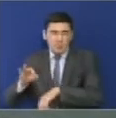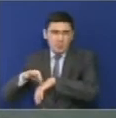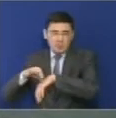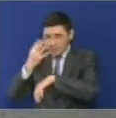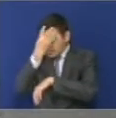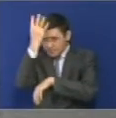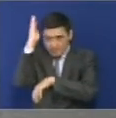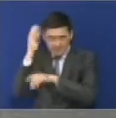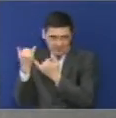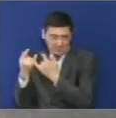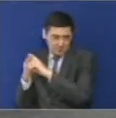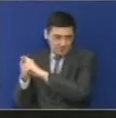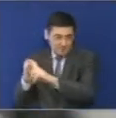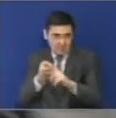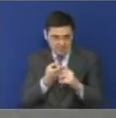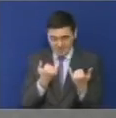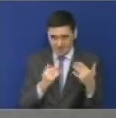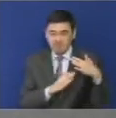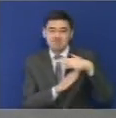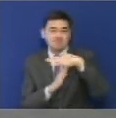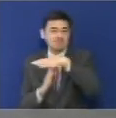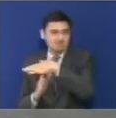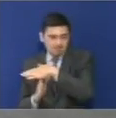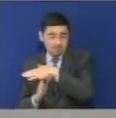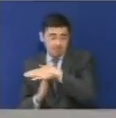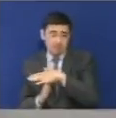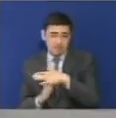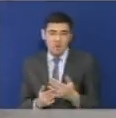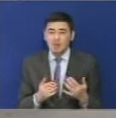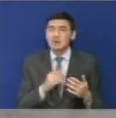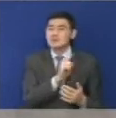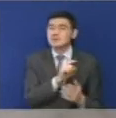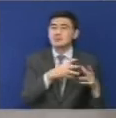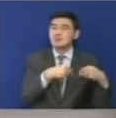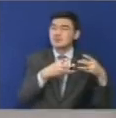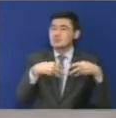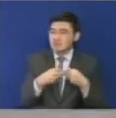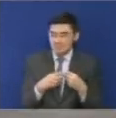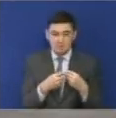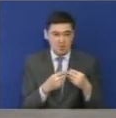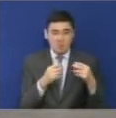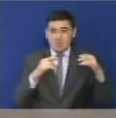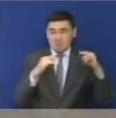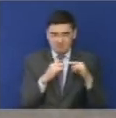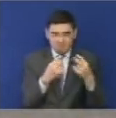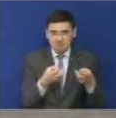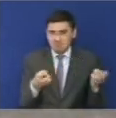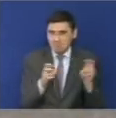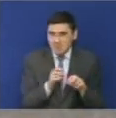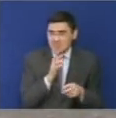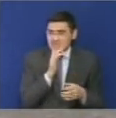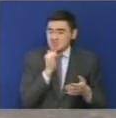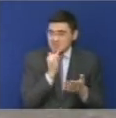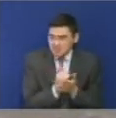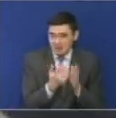таралуына байланысты енгізілген шектеулер кезінде көптеген отбасылар бір дастархан басында жиналып, уақыттарын бірге өткізуде. Отбасылық